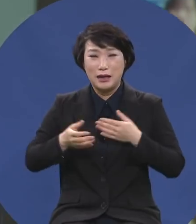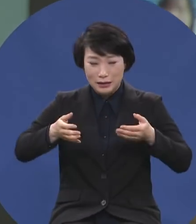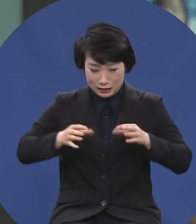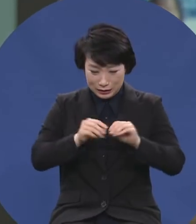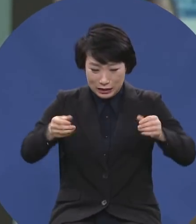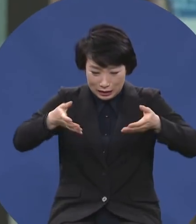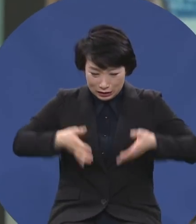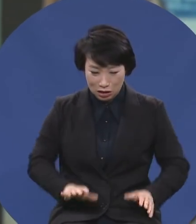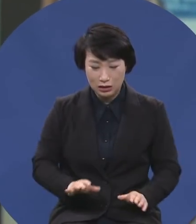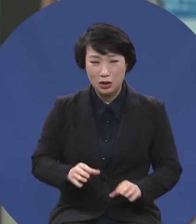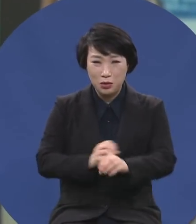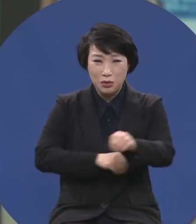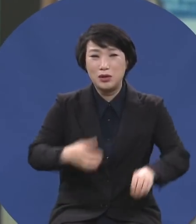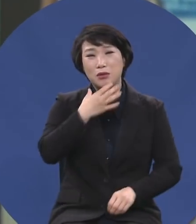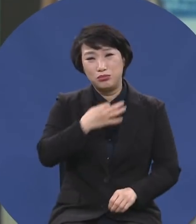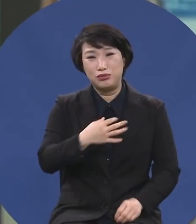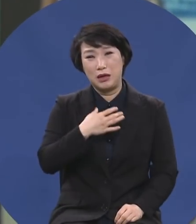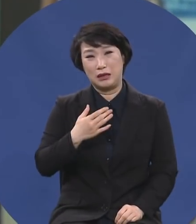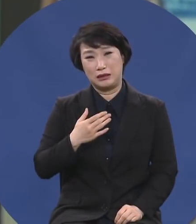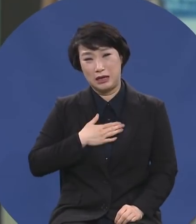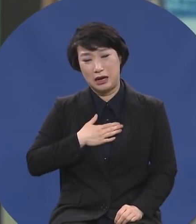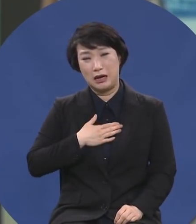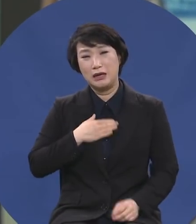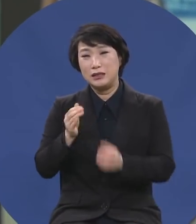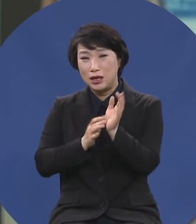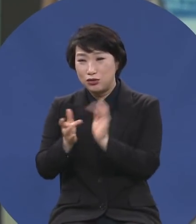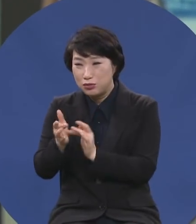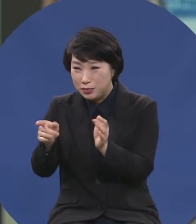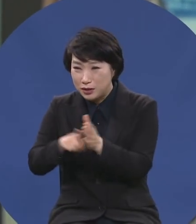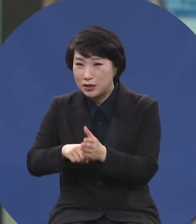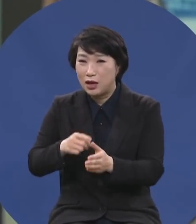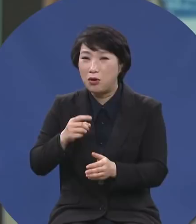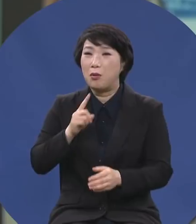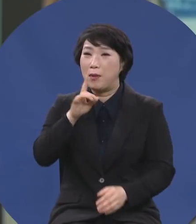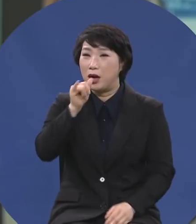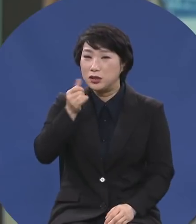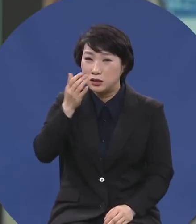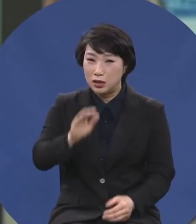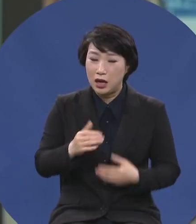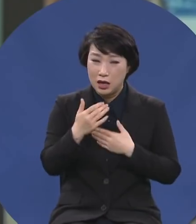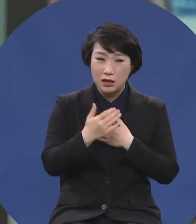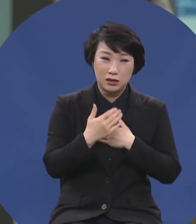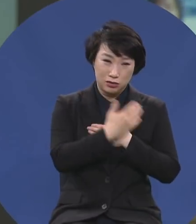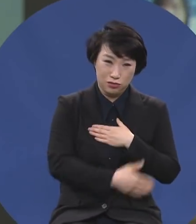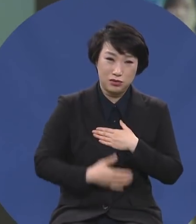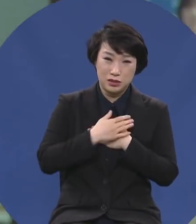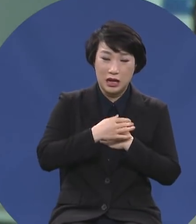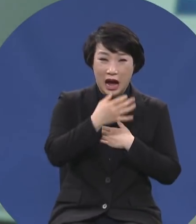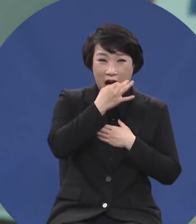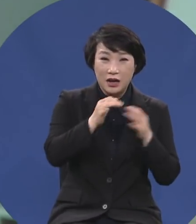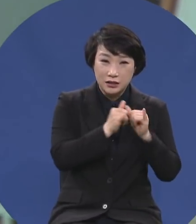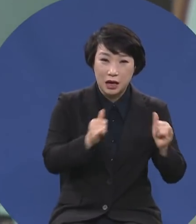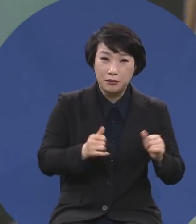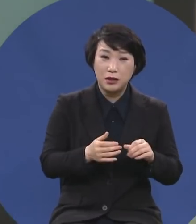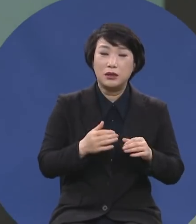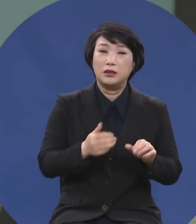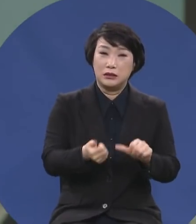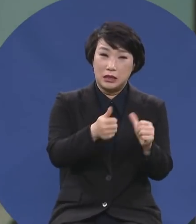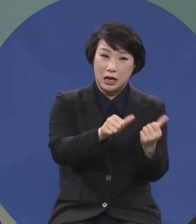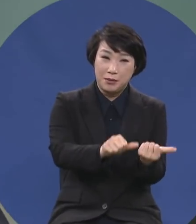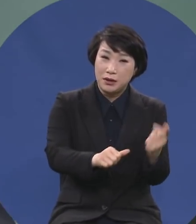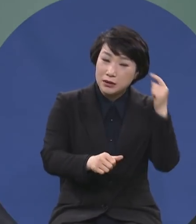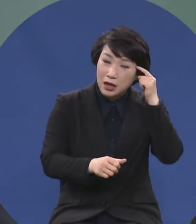얼마나 불행하며 예수를 믿노라 하면서도 정욕의 사람, 육의 사람, 사망의